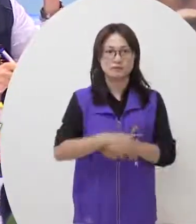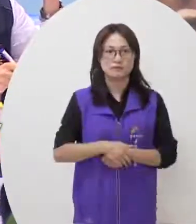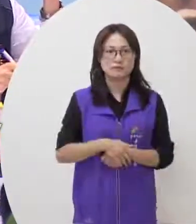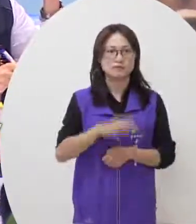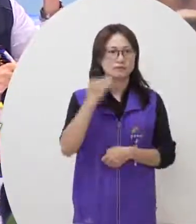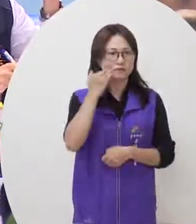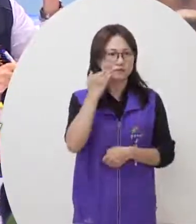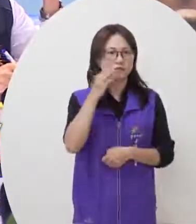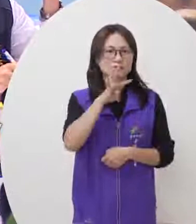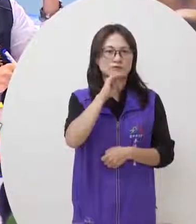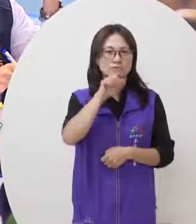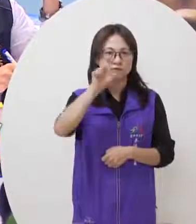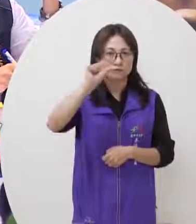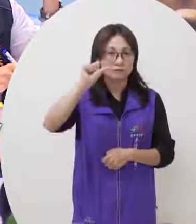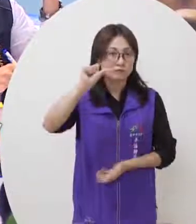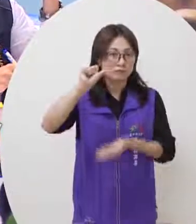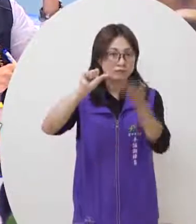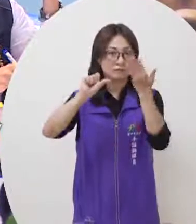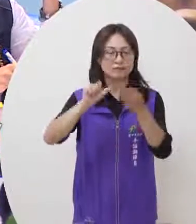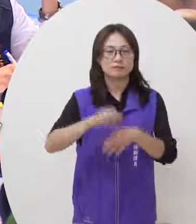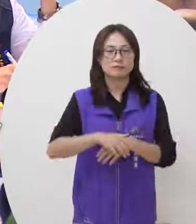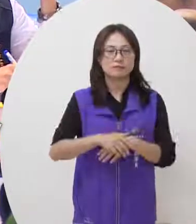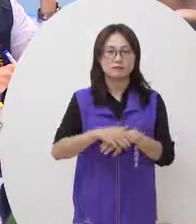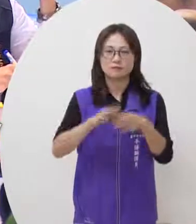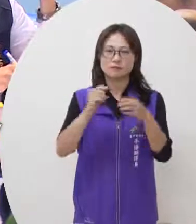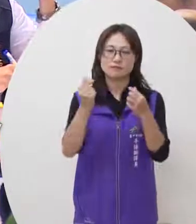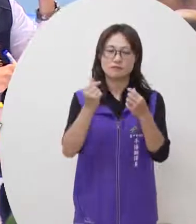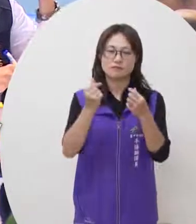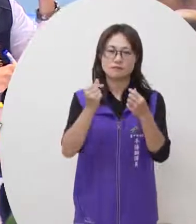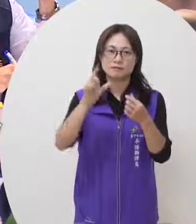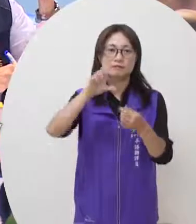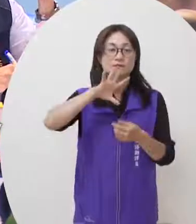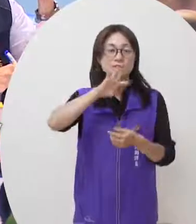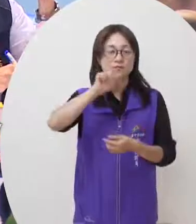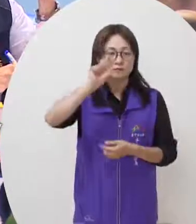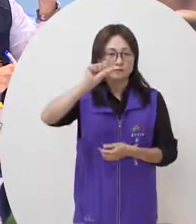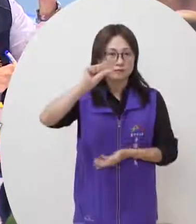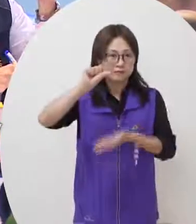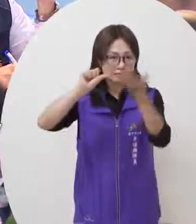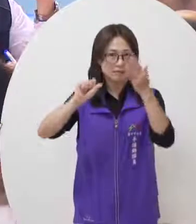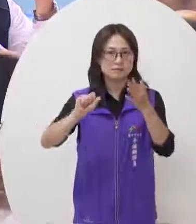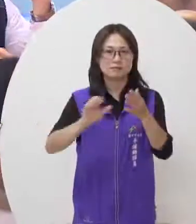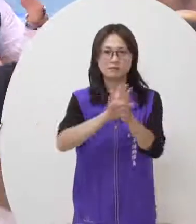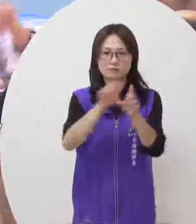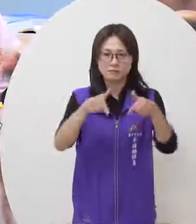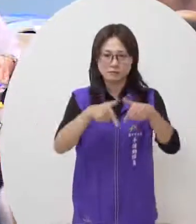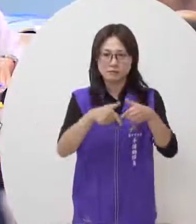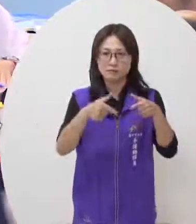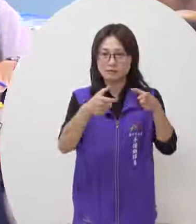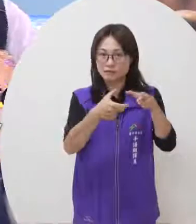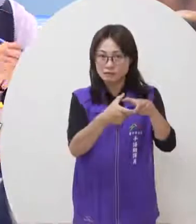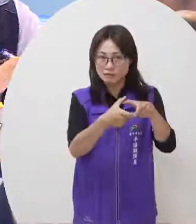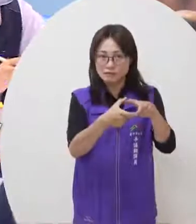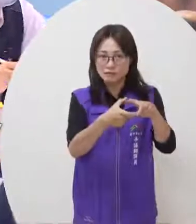岁的这个爱心卡，坐计程车是不是全部来付费？